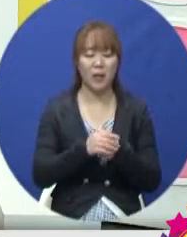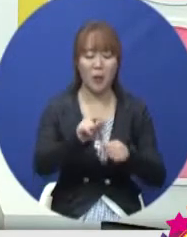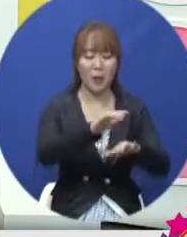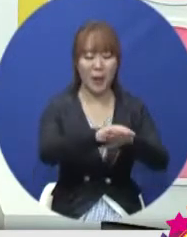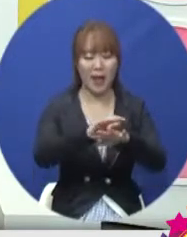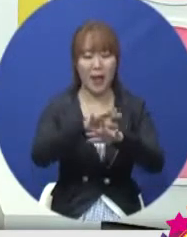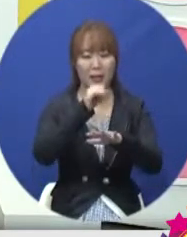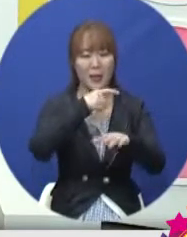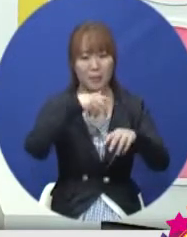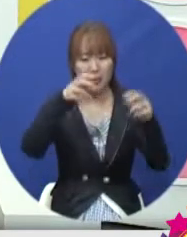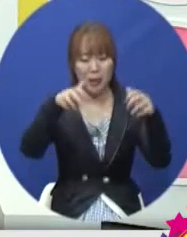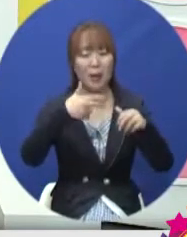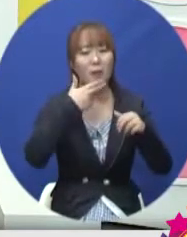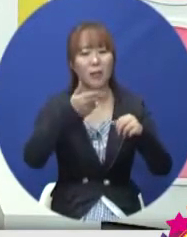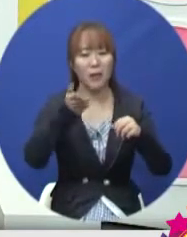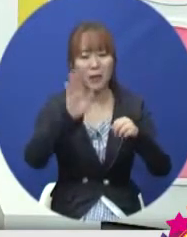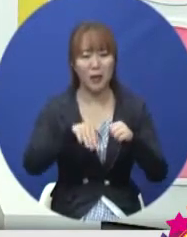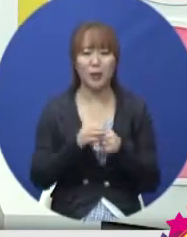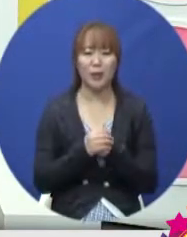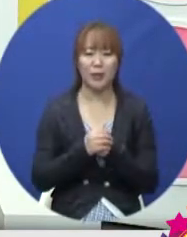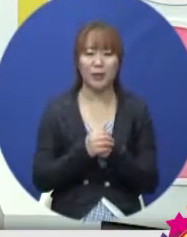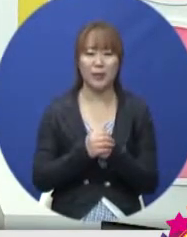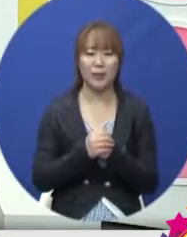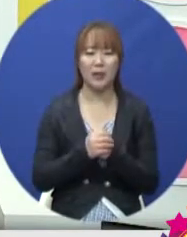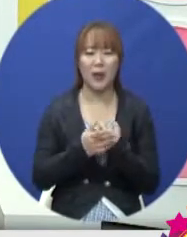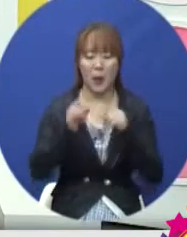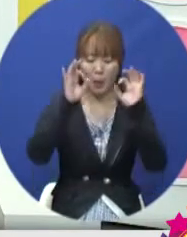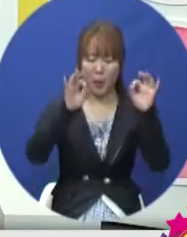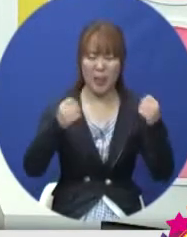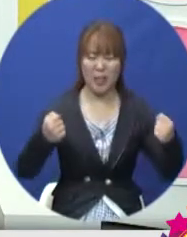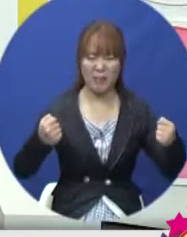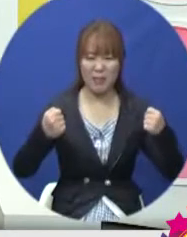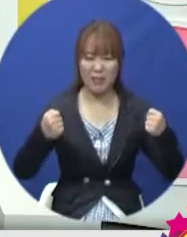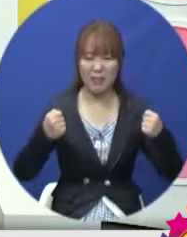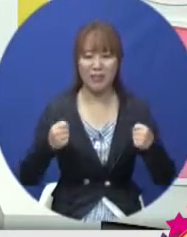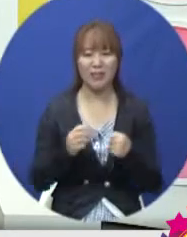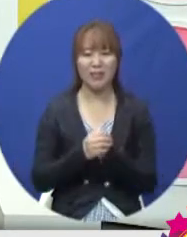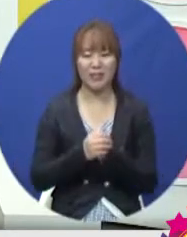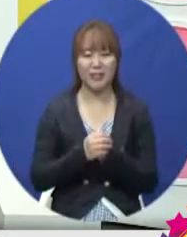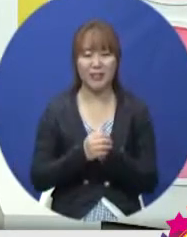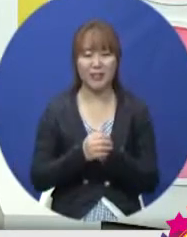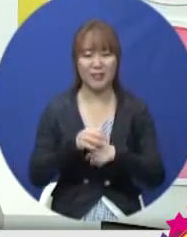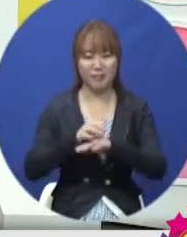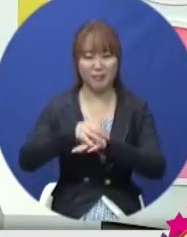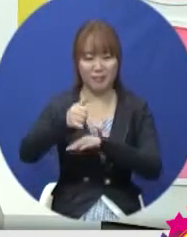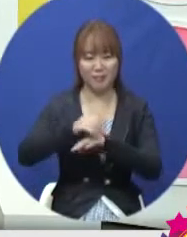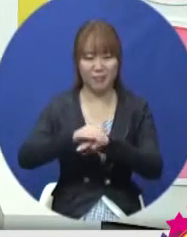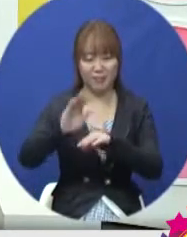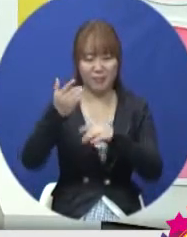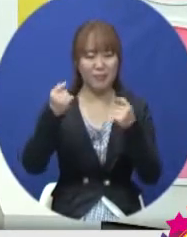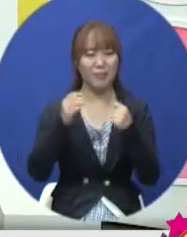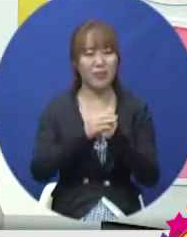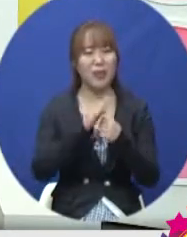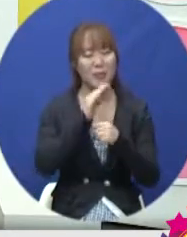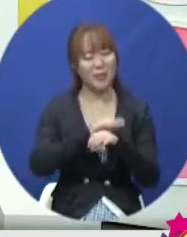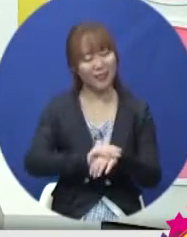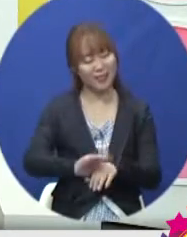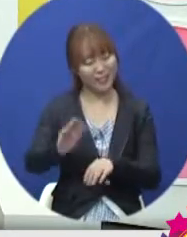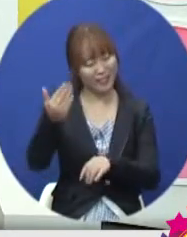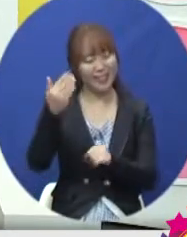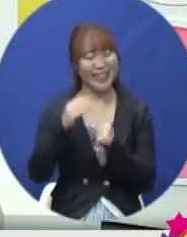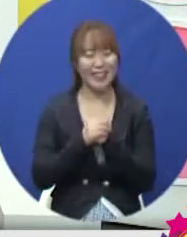텃밭에 이렇게 비가 안 오는데도 그렇지. 네, 요거 보고 힘내시라고. 농사가 잘 되는 거야. 네, 그렇죠? 네. 너무 잘